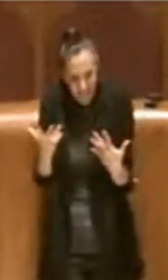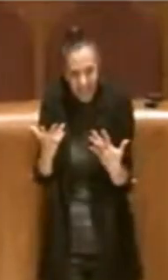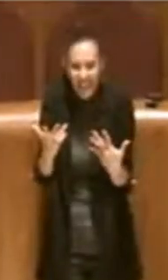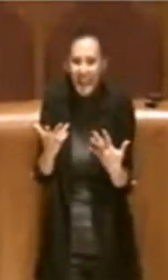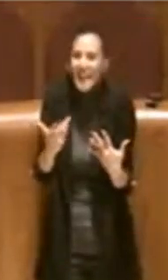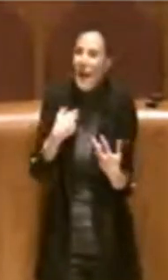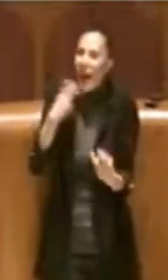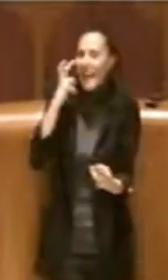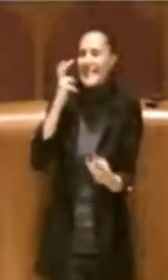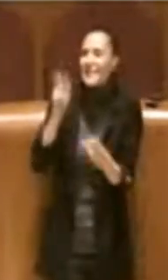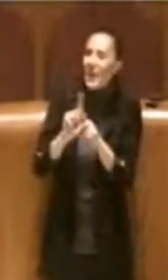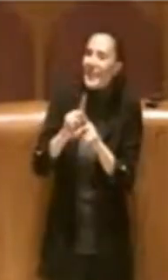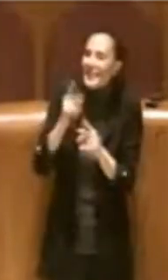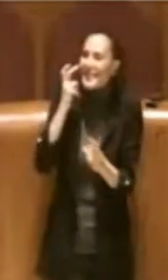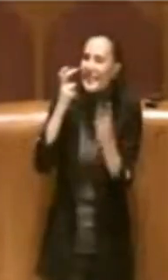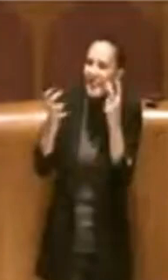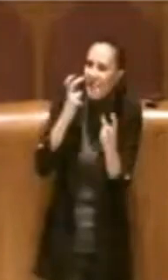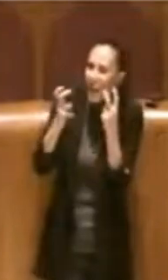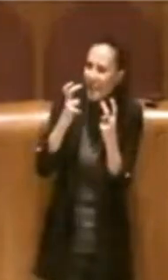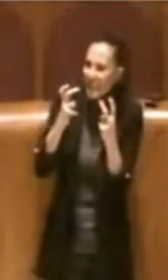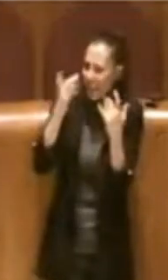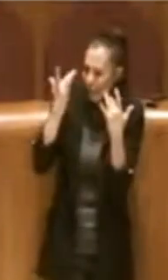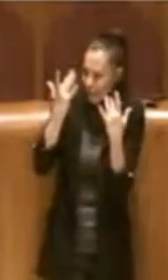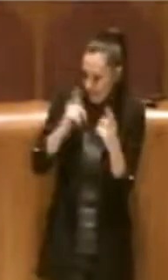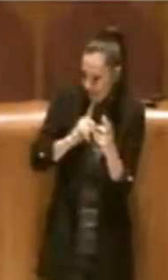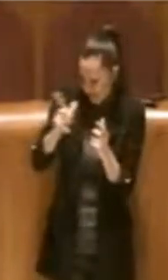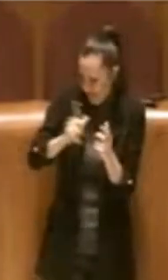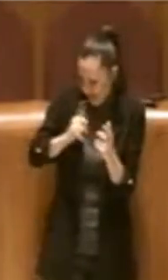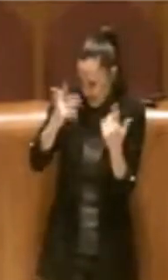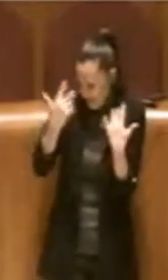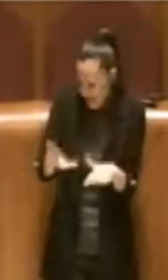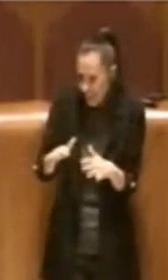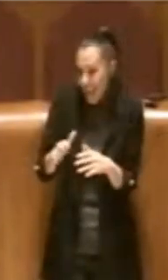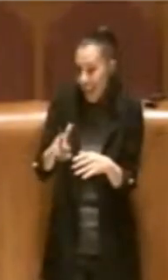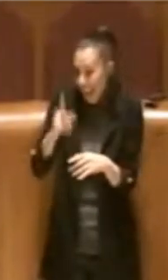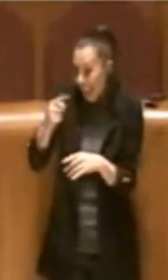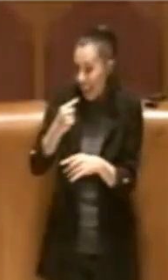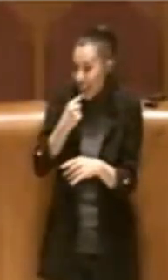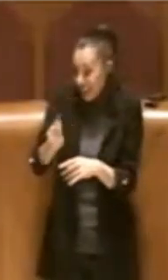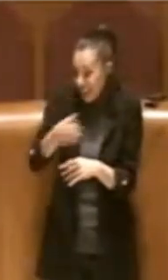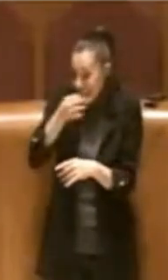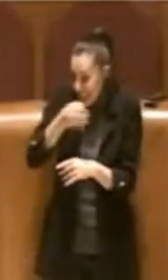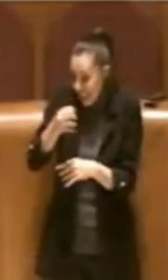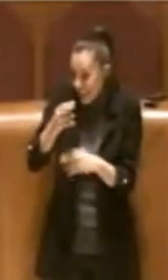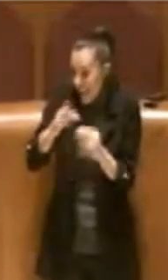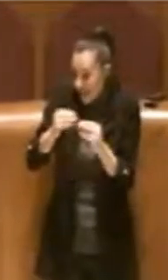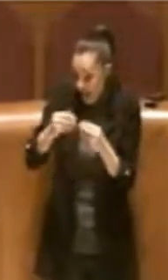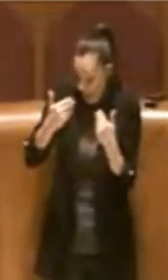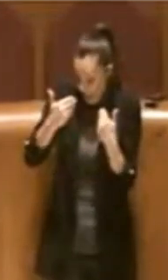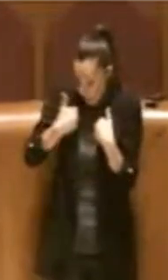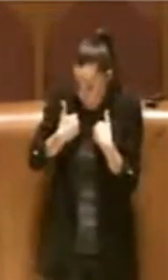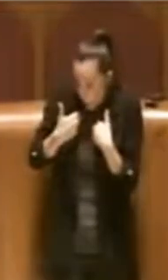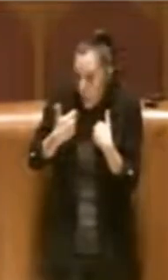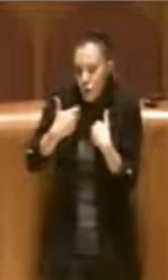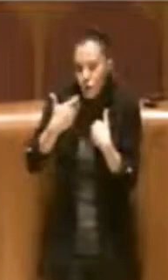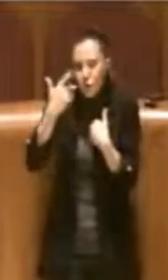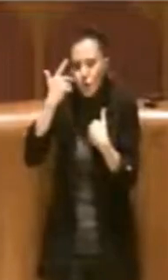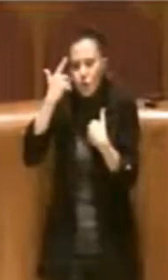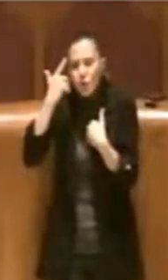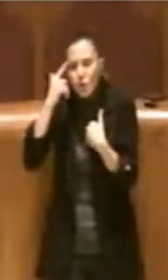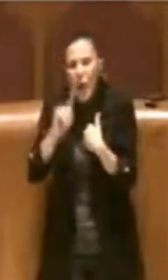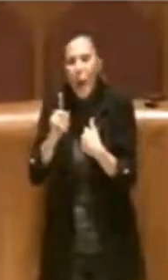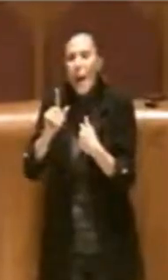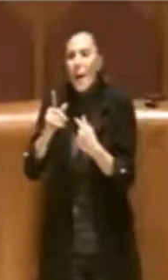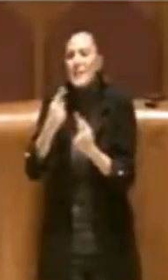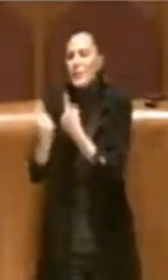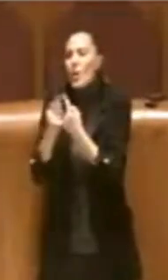c'è simpatia. Il problema è che tutte le cose che ha detto lui che avremmo dovuto fare noi, non si capisce perché la sua parte